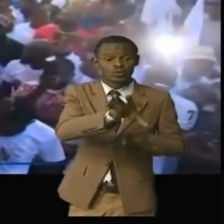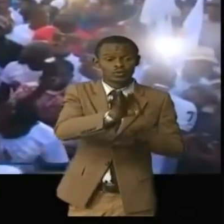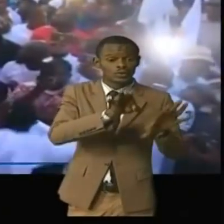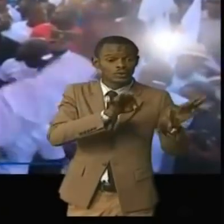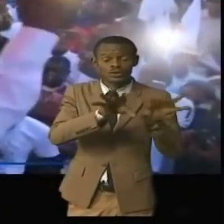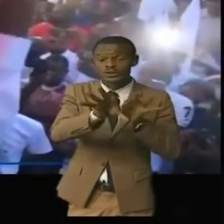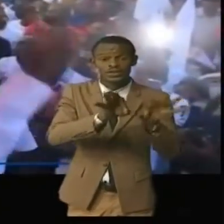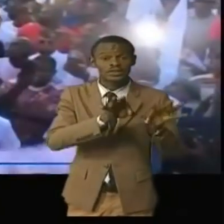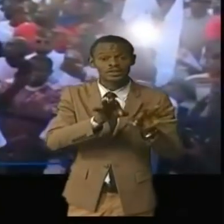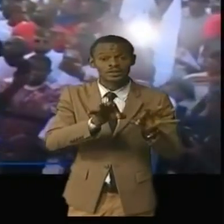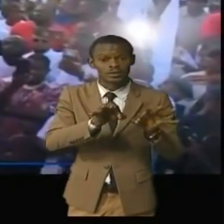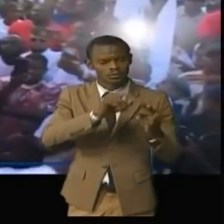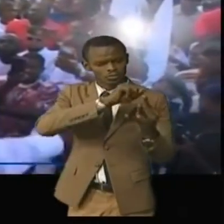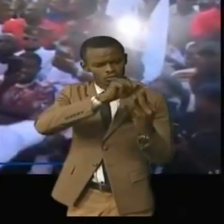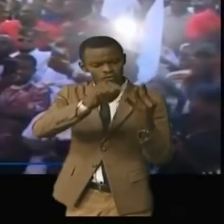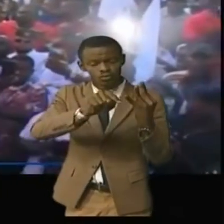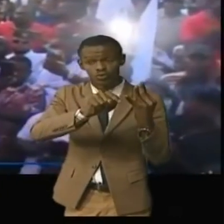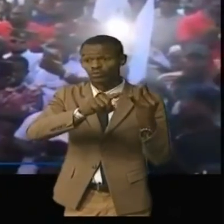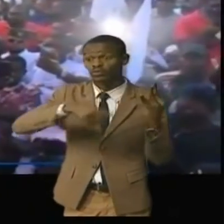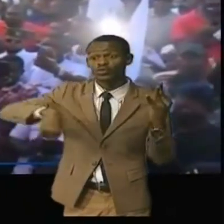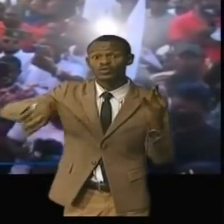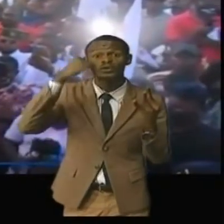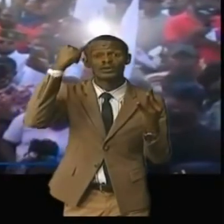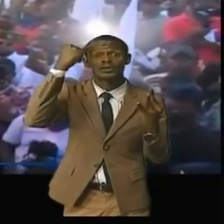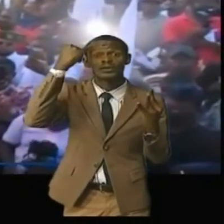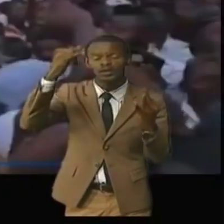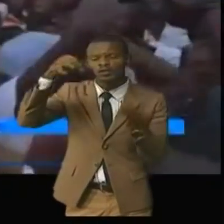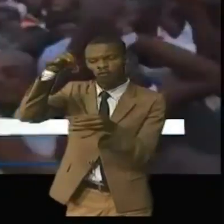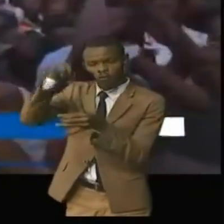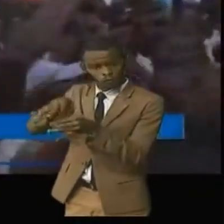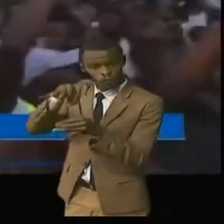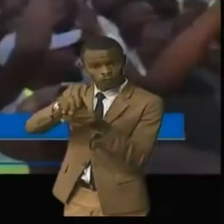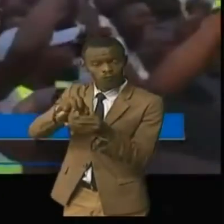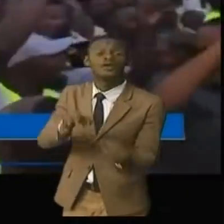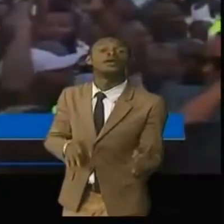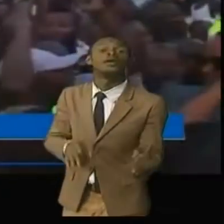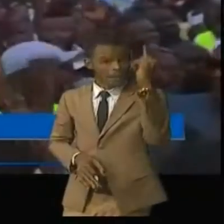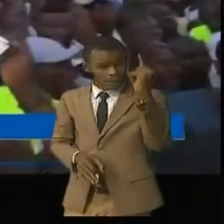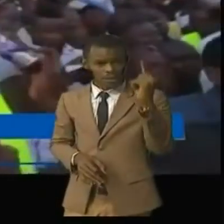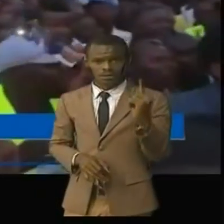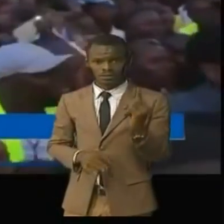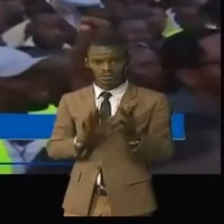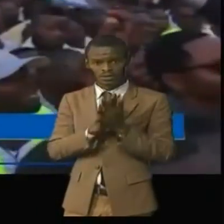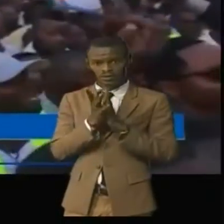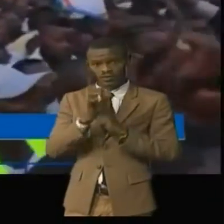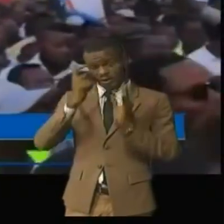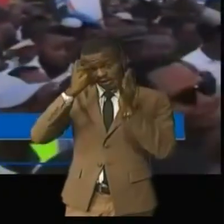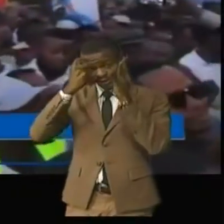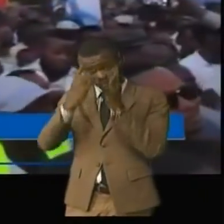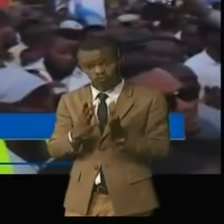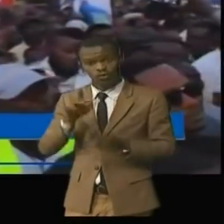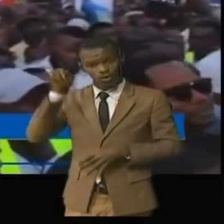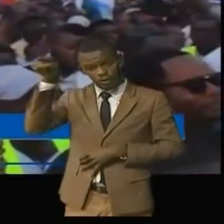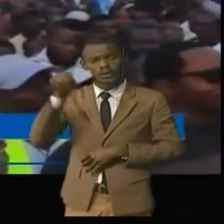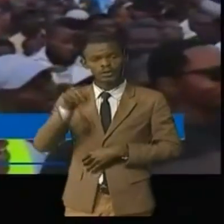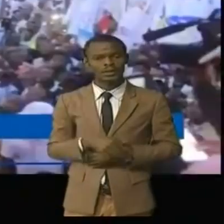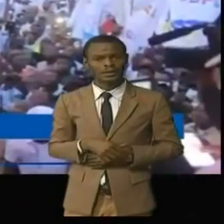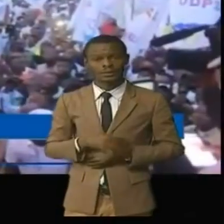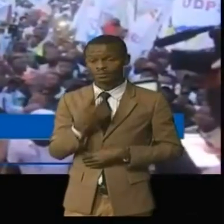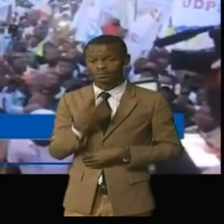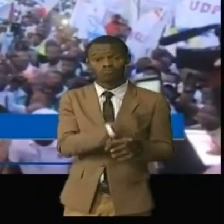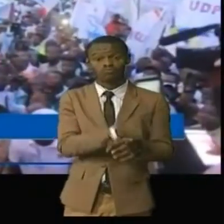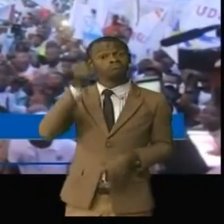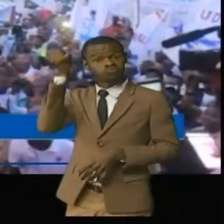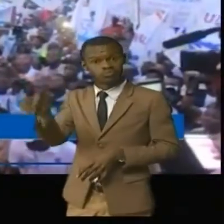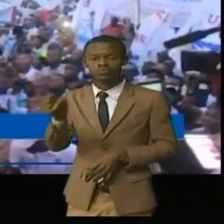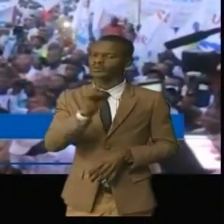lui, a-t-il indiqué. En bon meneur des troupes, le gestionnaire au quotidien du parti présidentiel a appelé